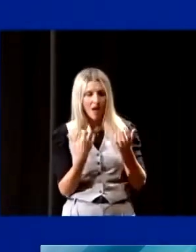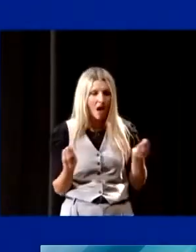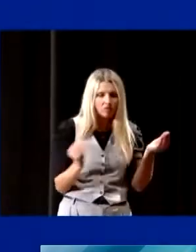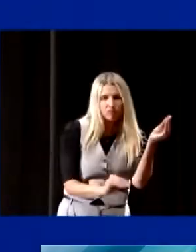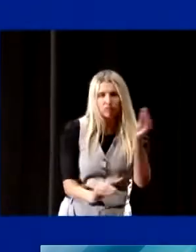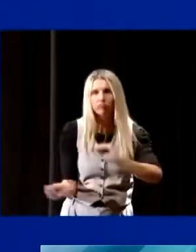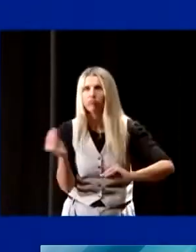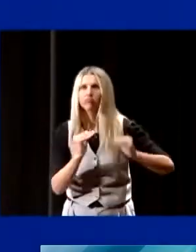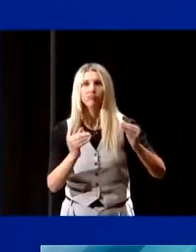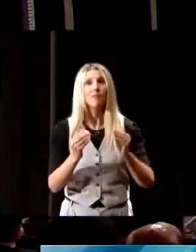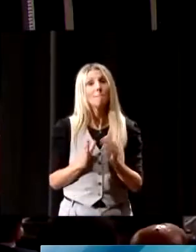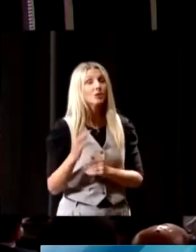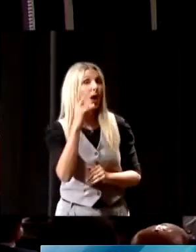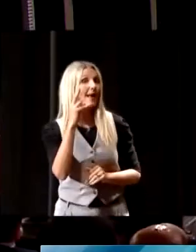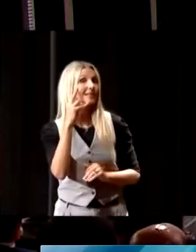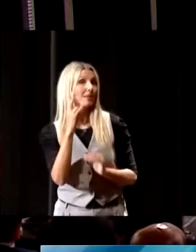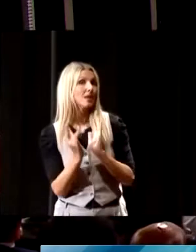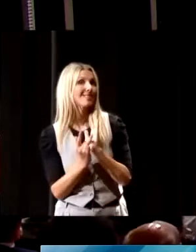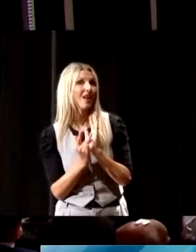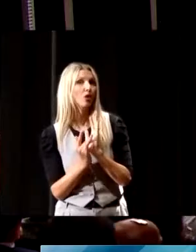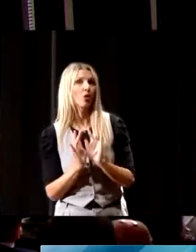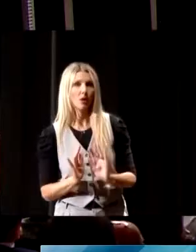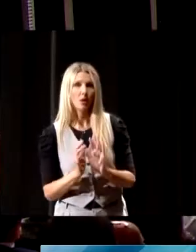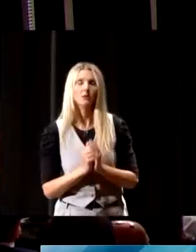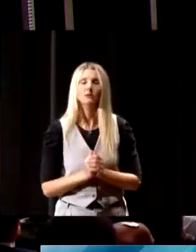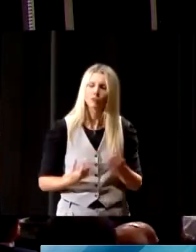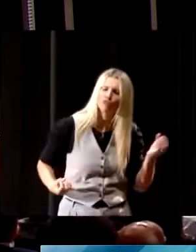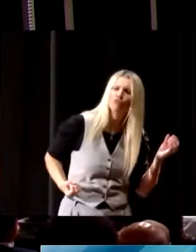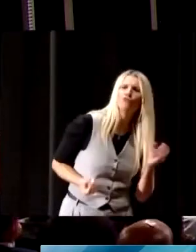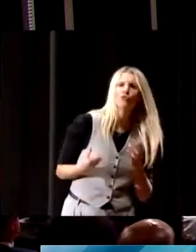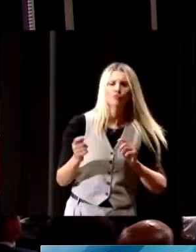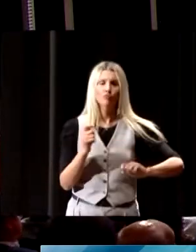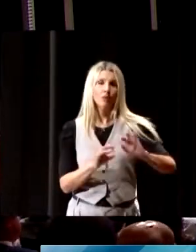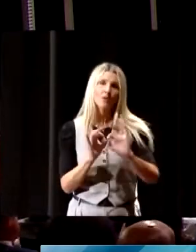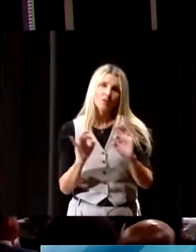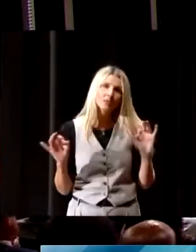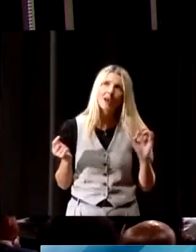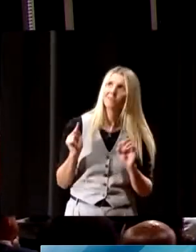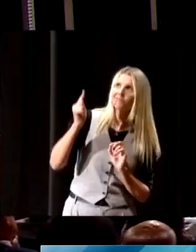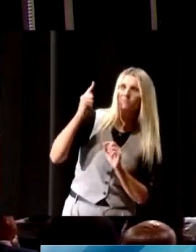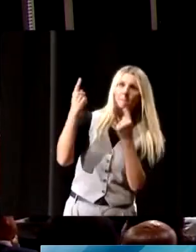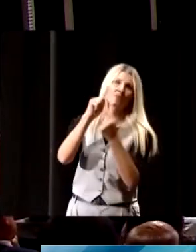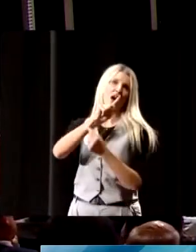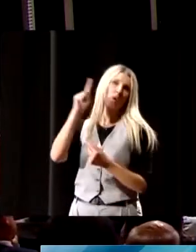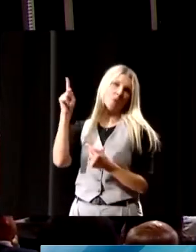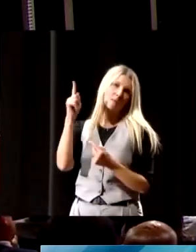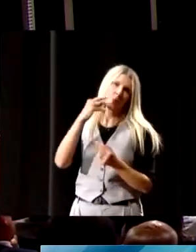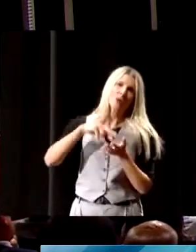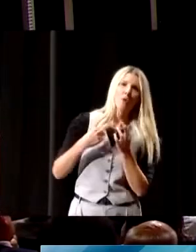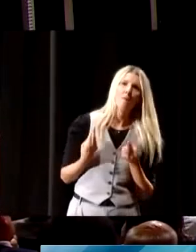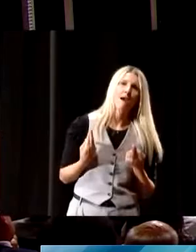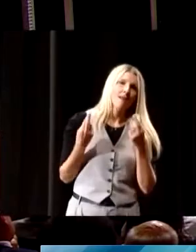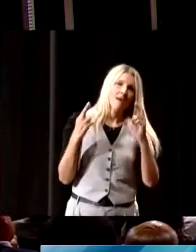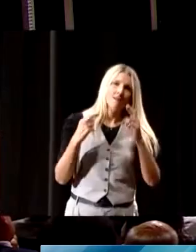με χρήση έξυπνων τεχνολογιών, αιχμής και οπωσδήποτε με χαμηλές περιβαλλοντικές επιπτώσεις. Σε αυτό το